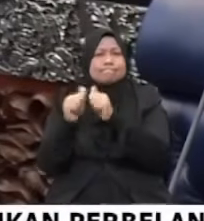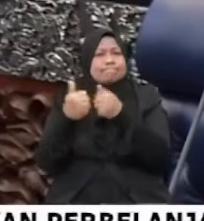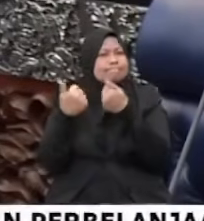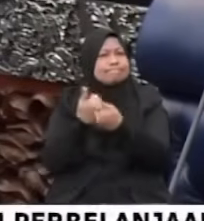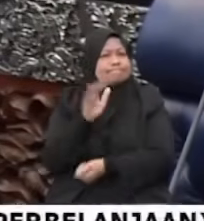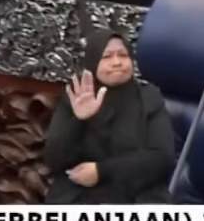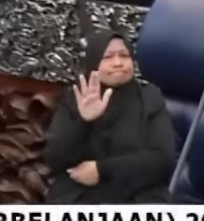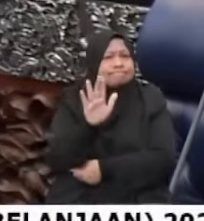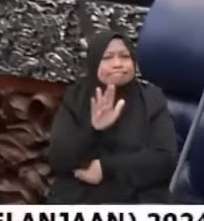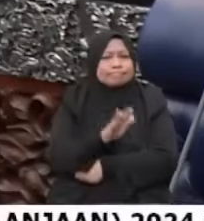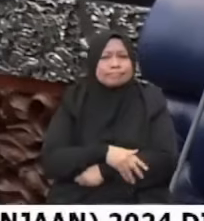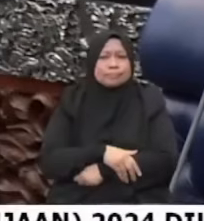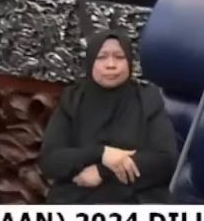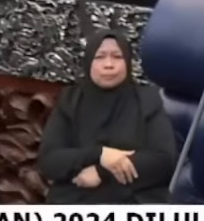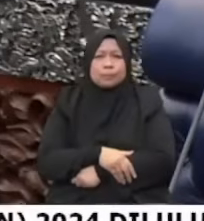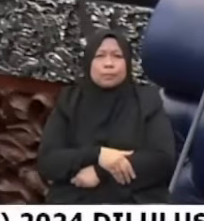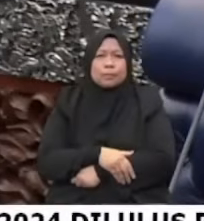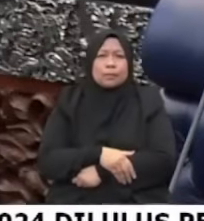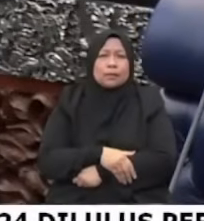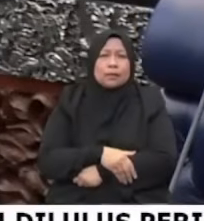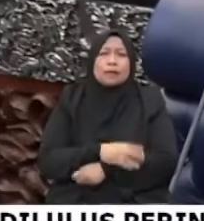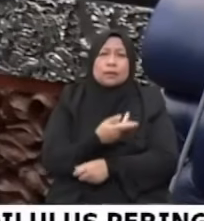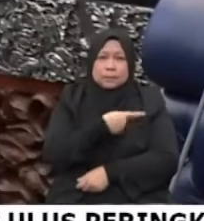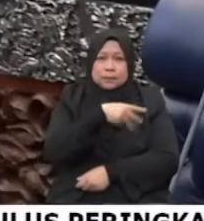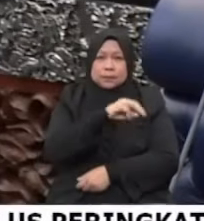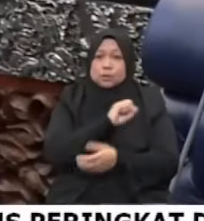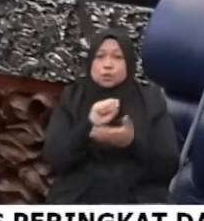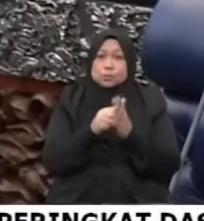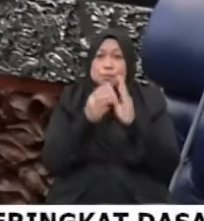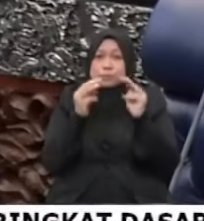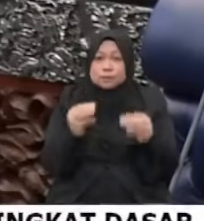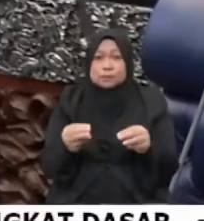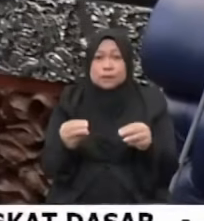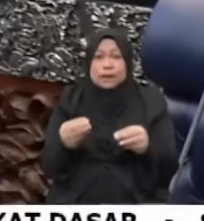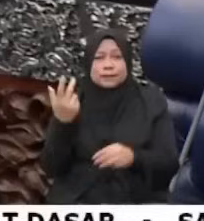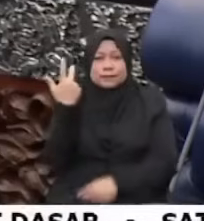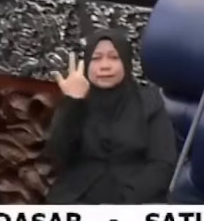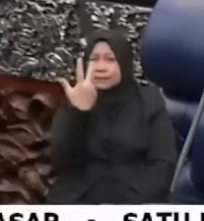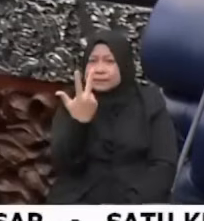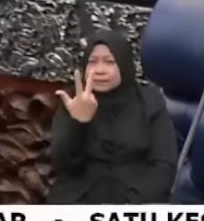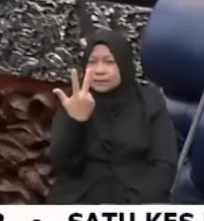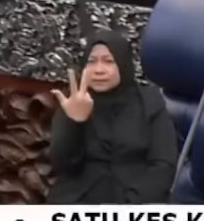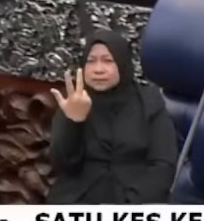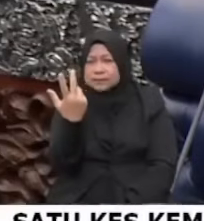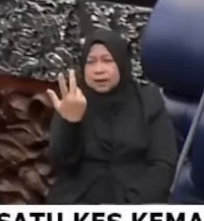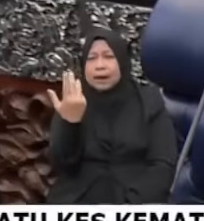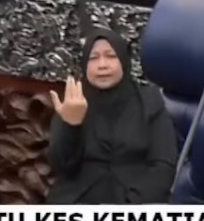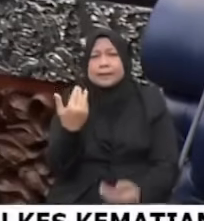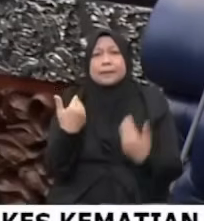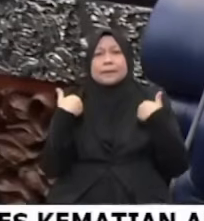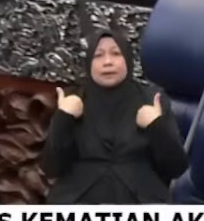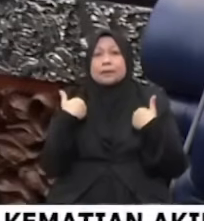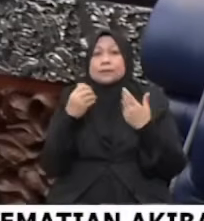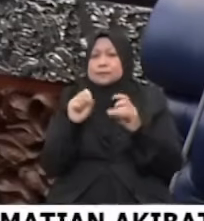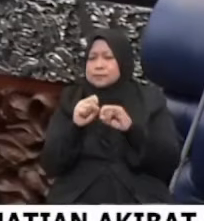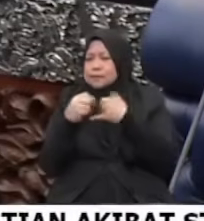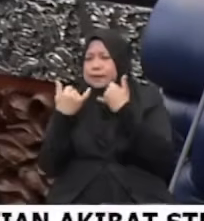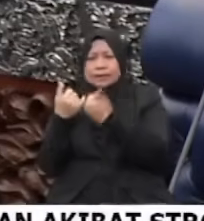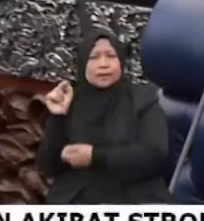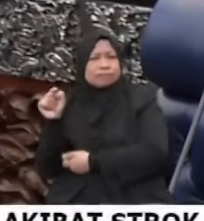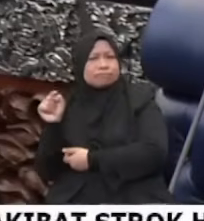agensi Aa dalam itu apa ni Kementerian sumber manusia di mana ada tiga badan berkanun atau Syarikat Apakah